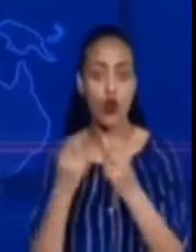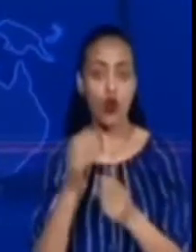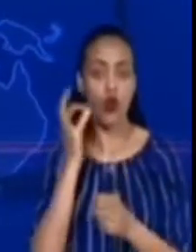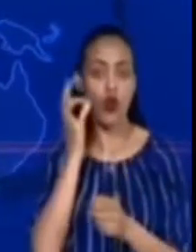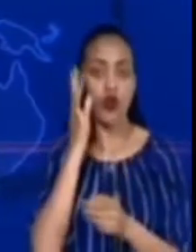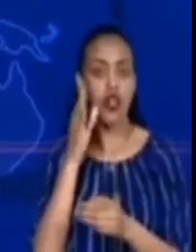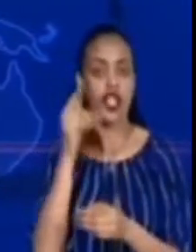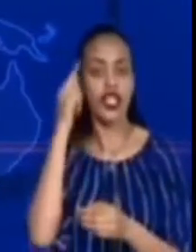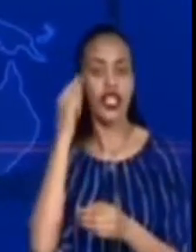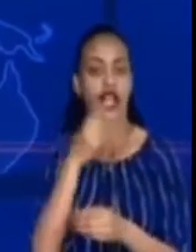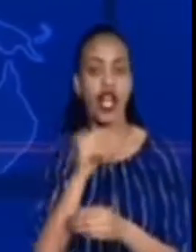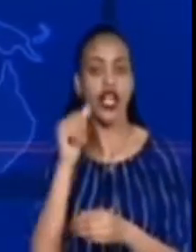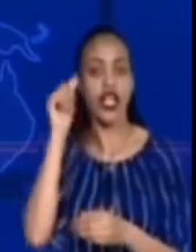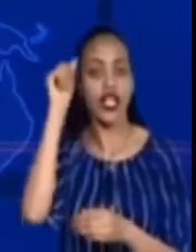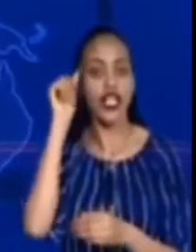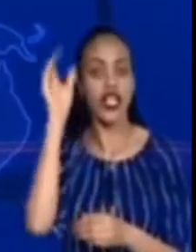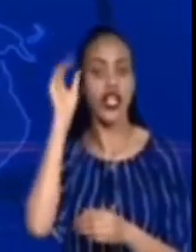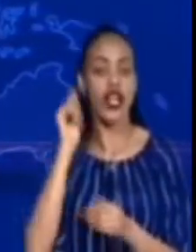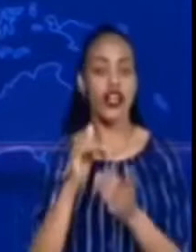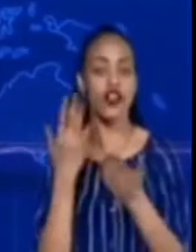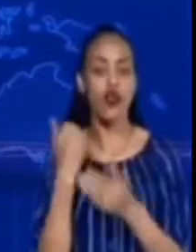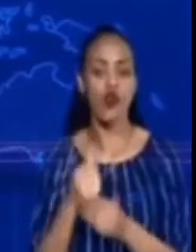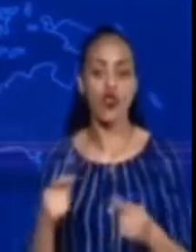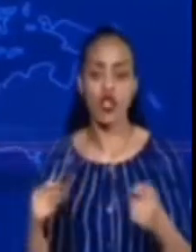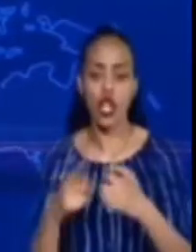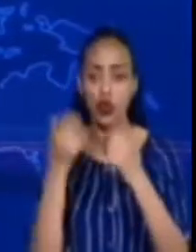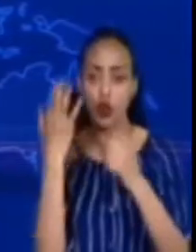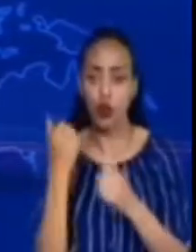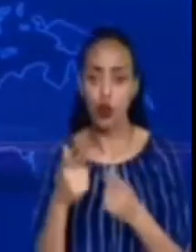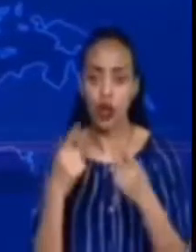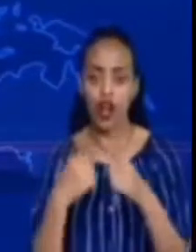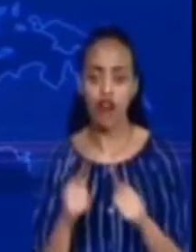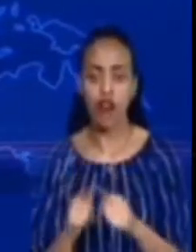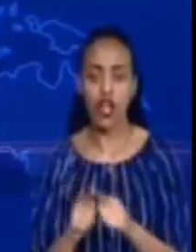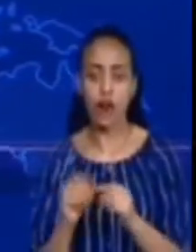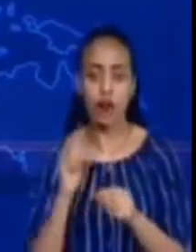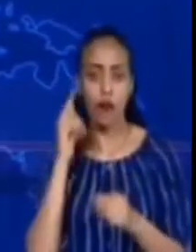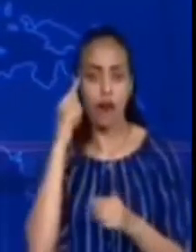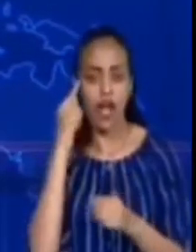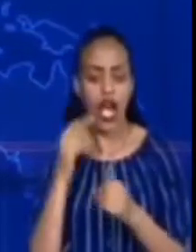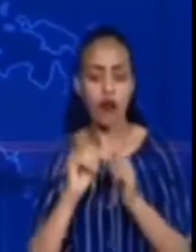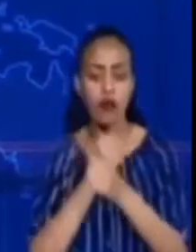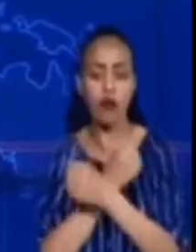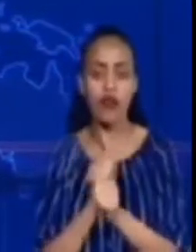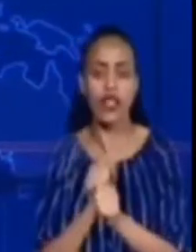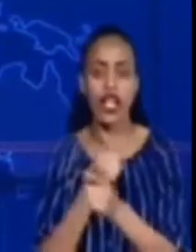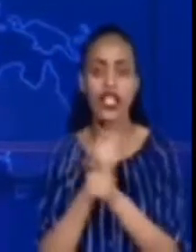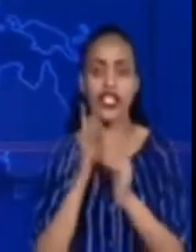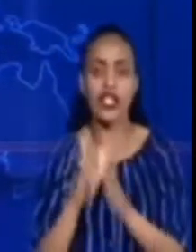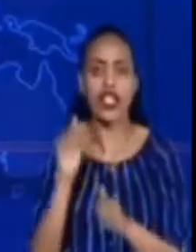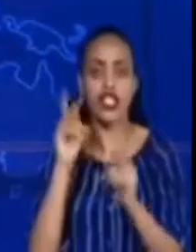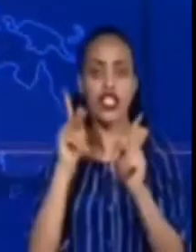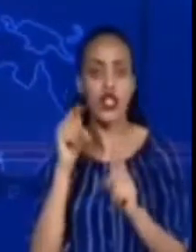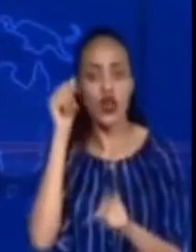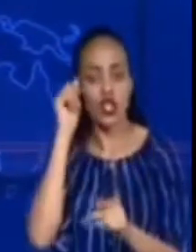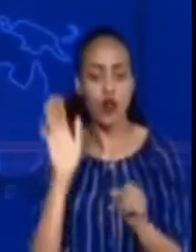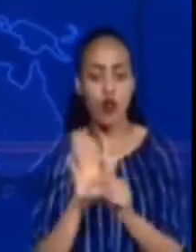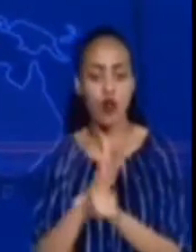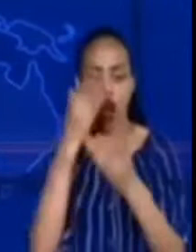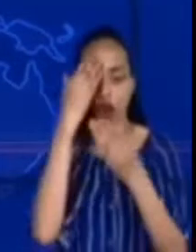ቱካንጃላተኒ ያጋራሱ ዱኪ ቢአፋብደተኒ ቦታብደተኒ